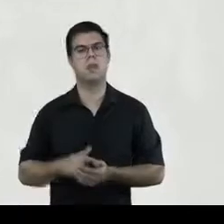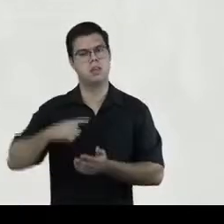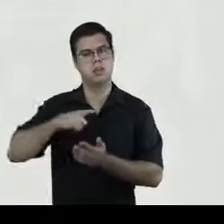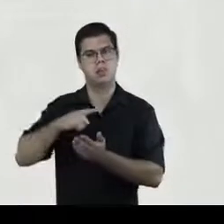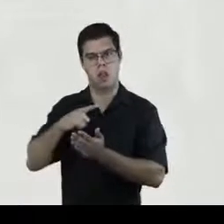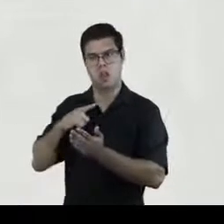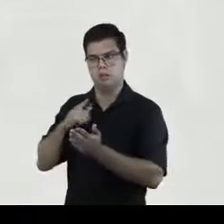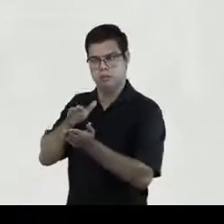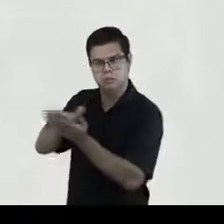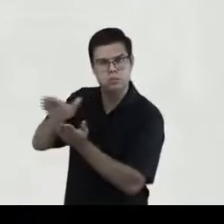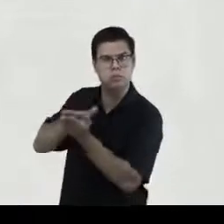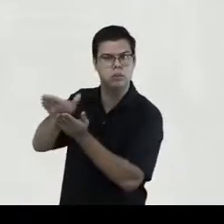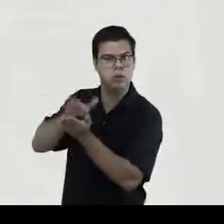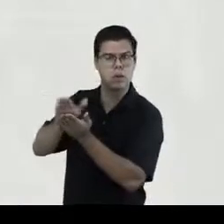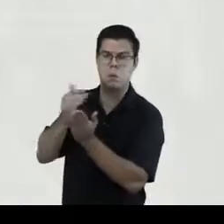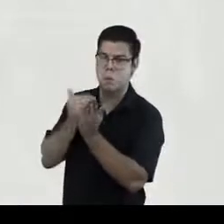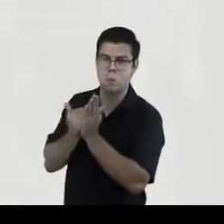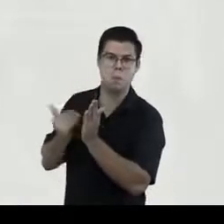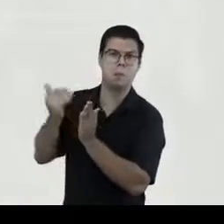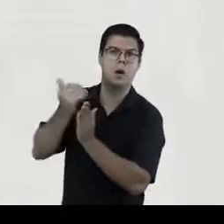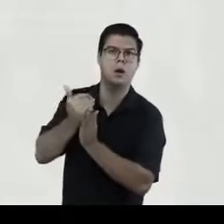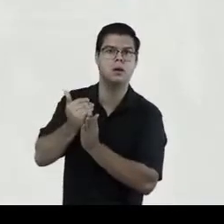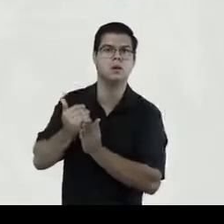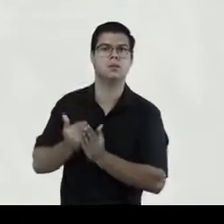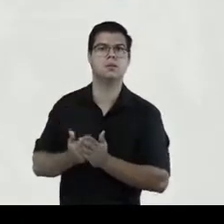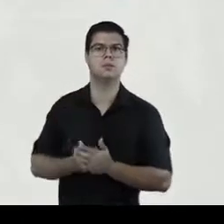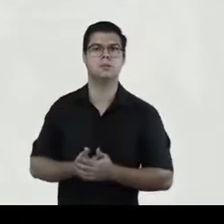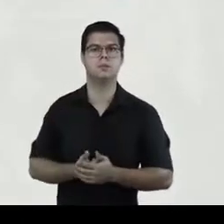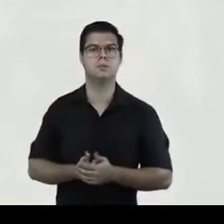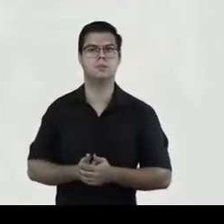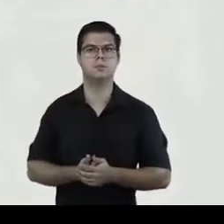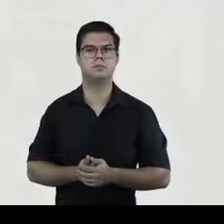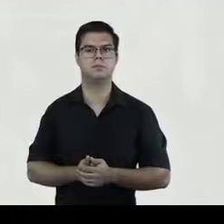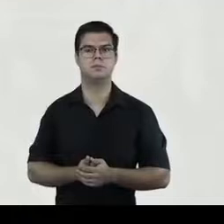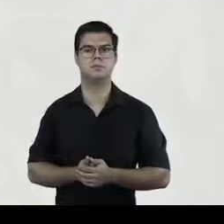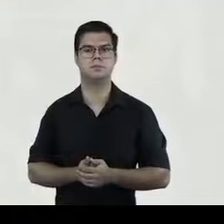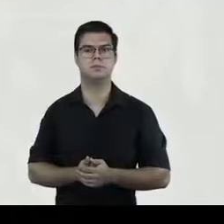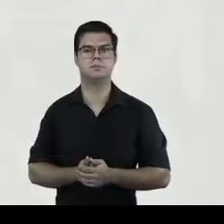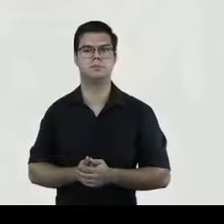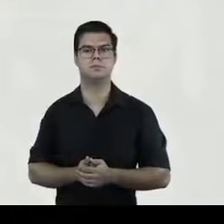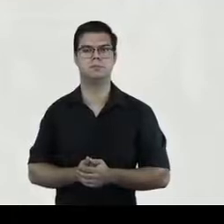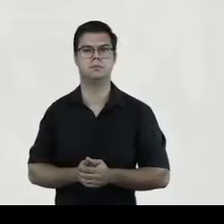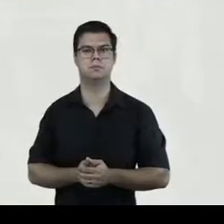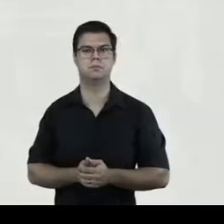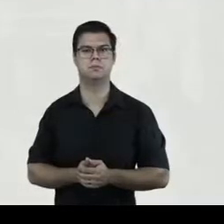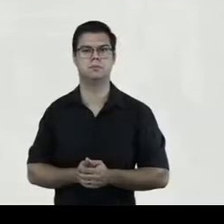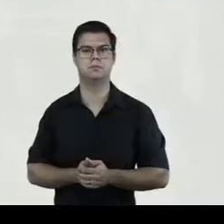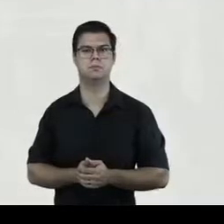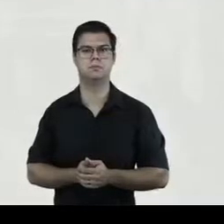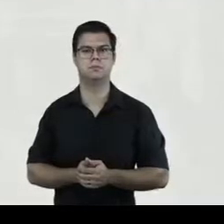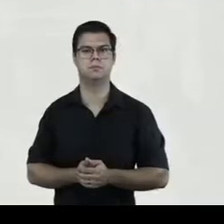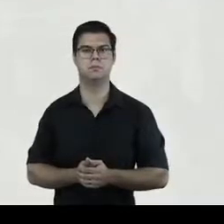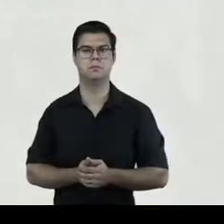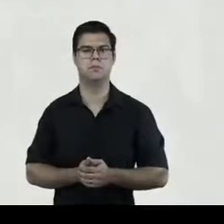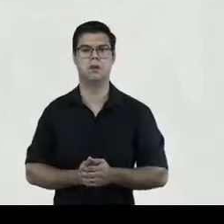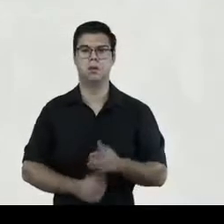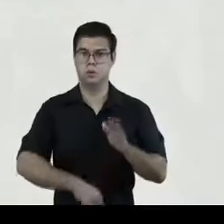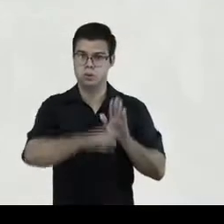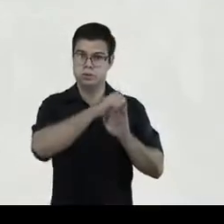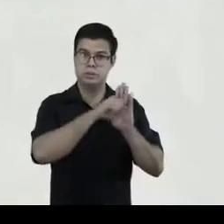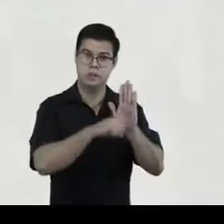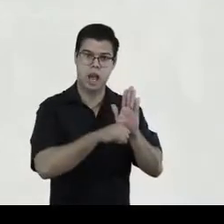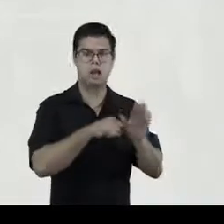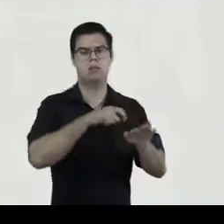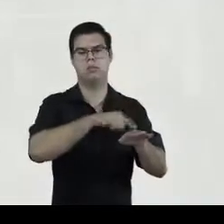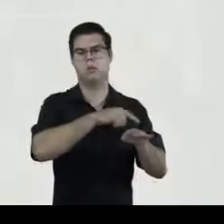Buchdruck im gesamten Jahrhundert verwendet wurde und sehr viel höhere Auflagen